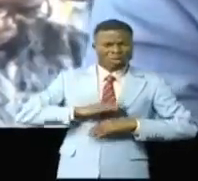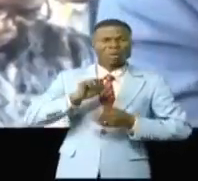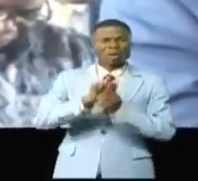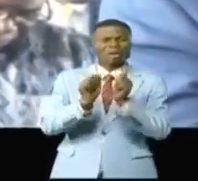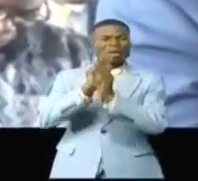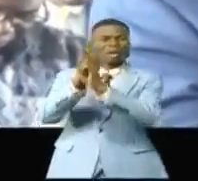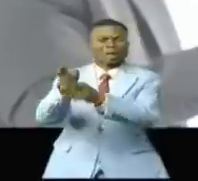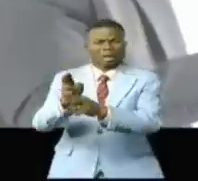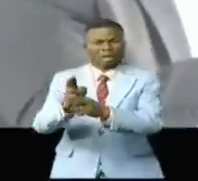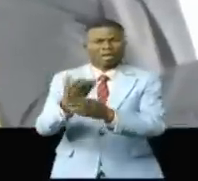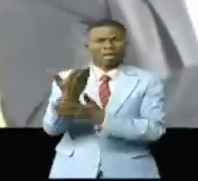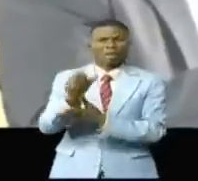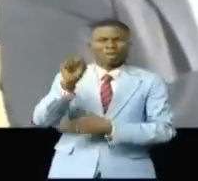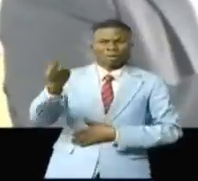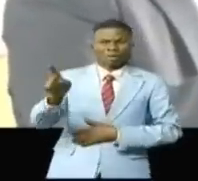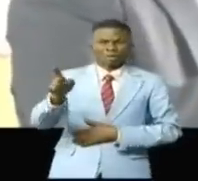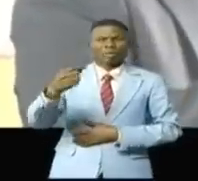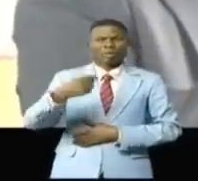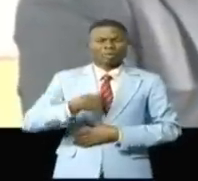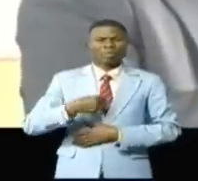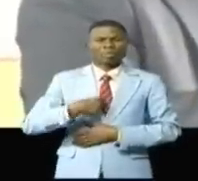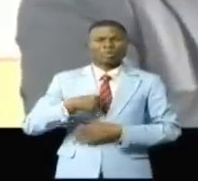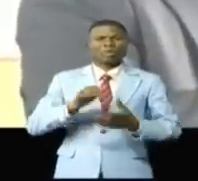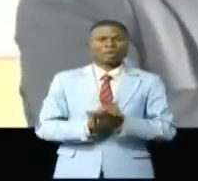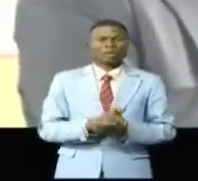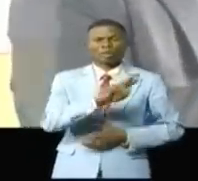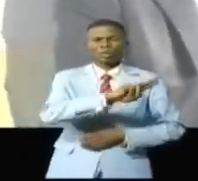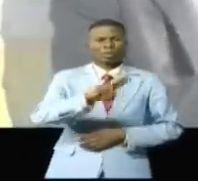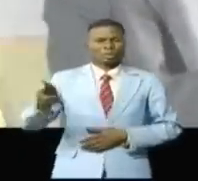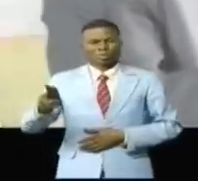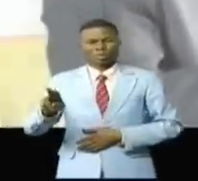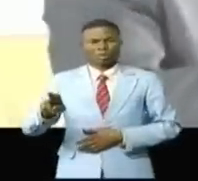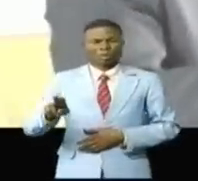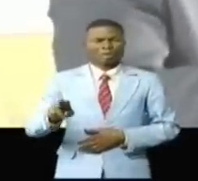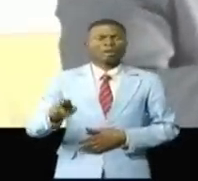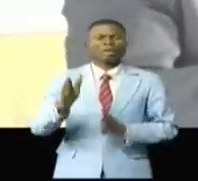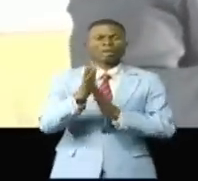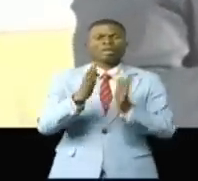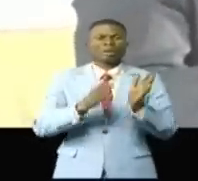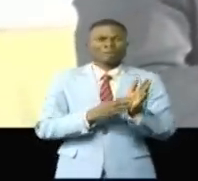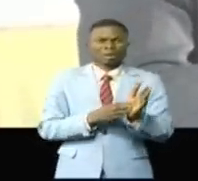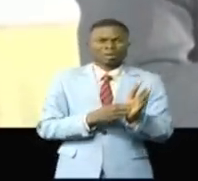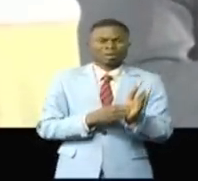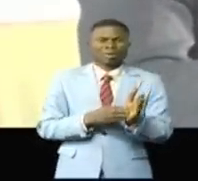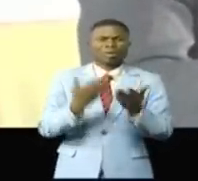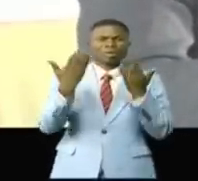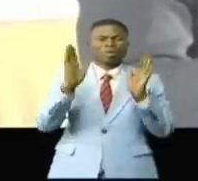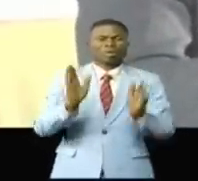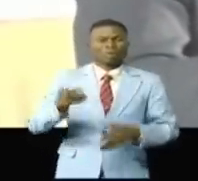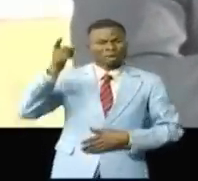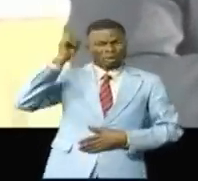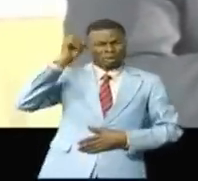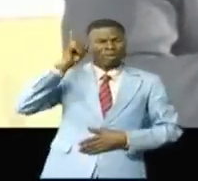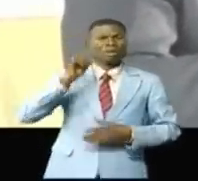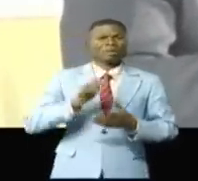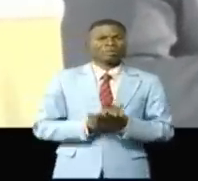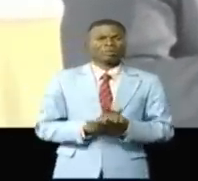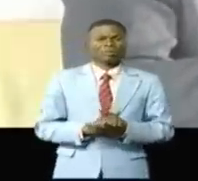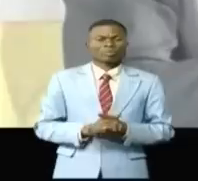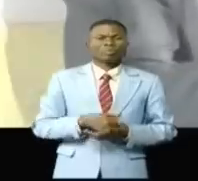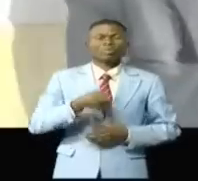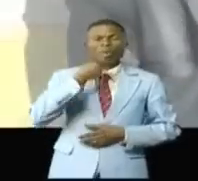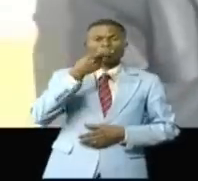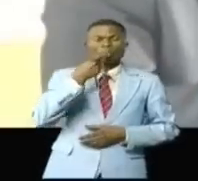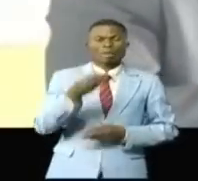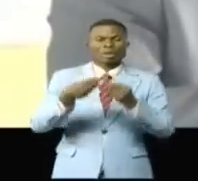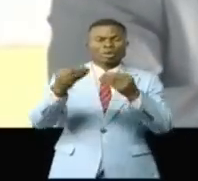lui adressée. Moi, en venant du ministère en 2019, le budget qui a été affecté, alloué au